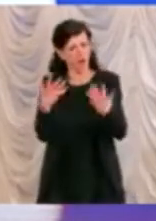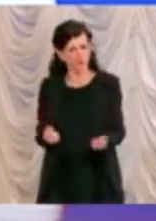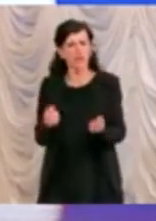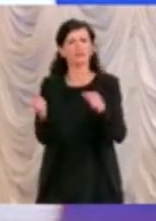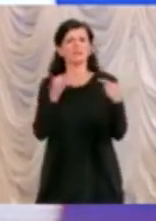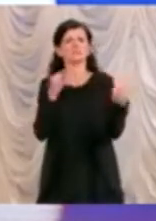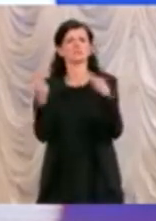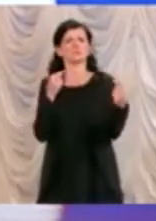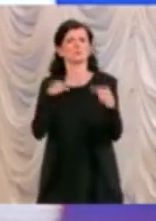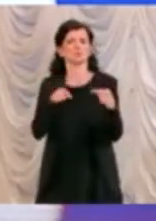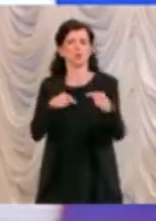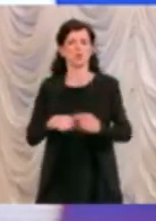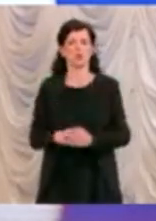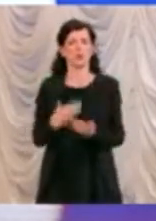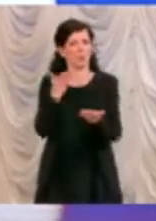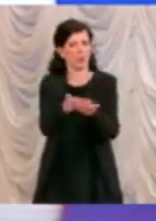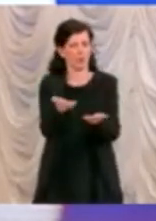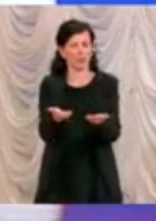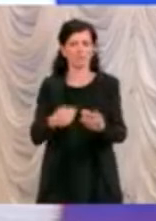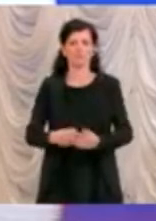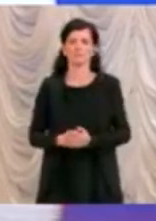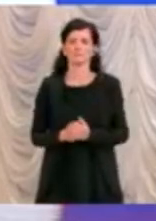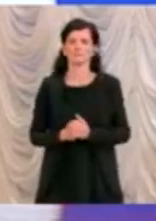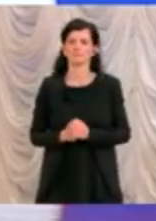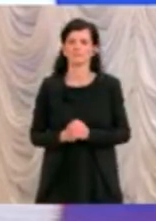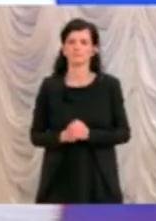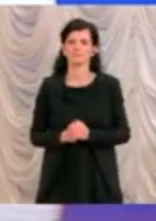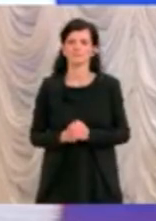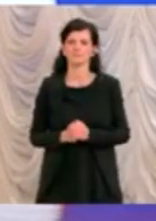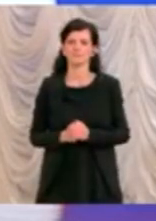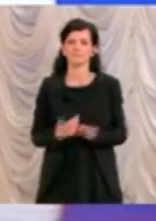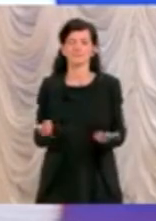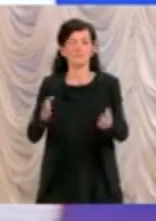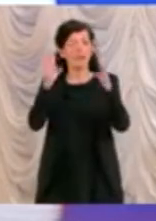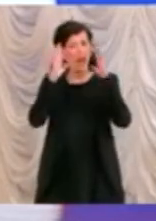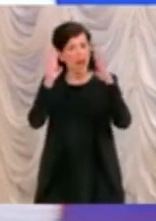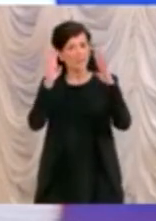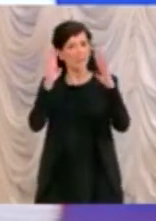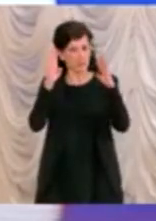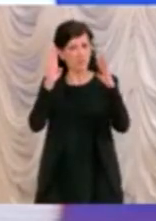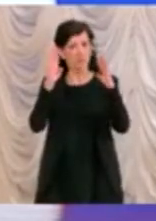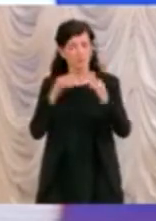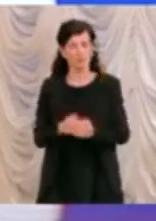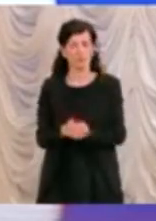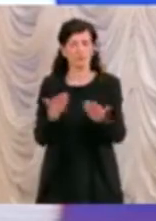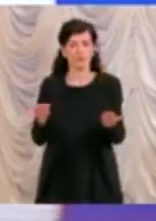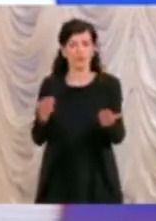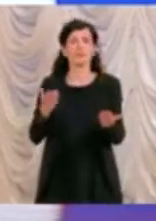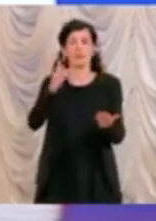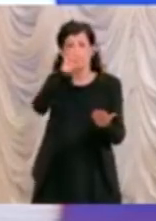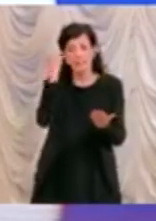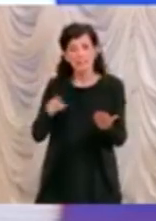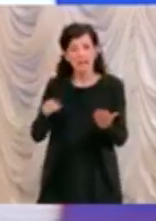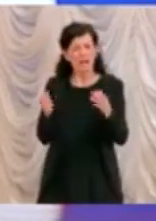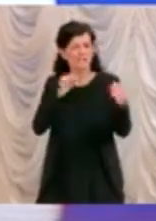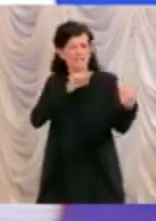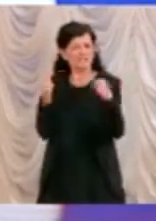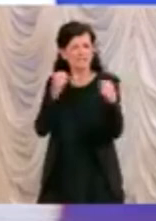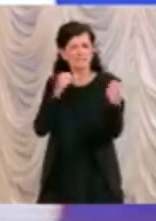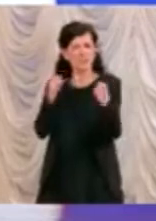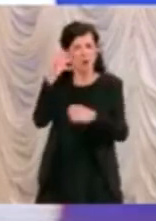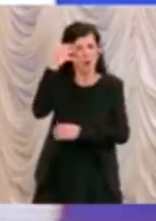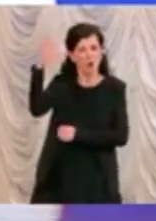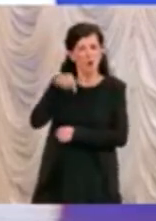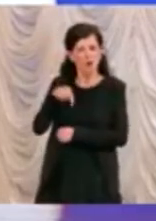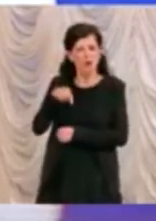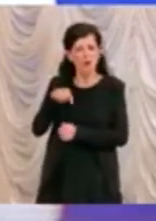tavolo attenzione e per questo però che noi ci stiamo battendo per avere questo